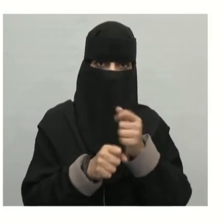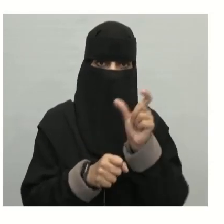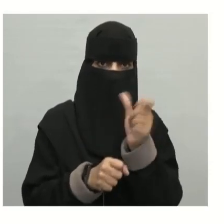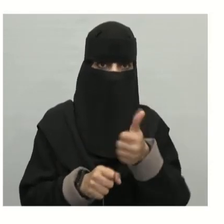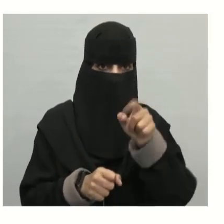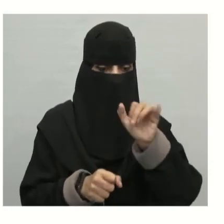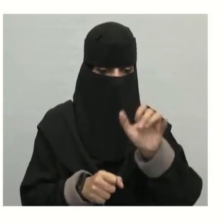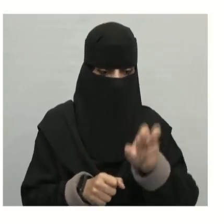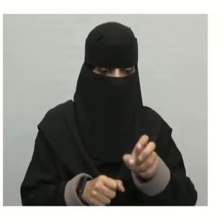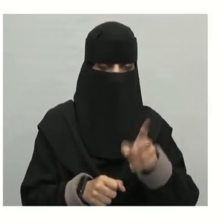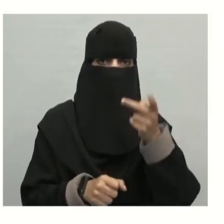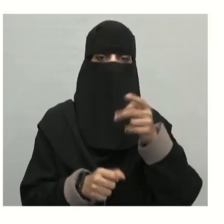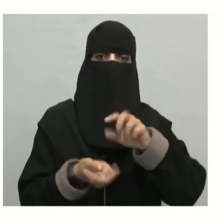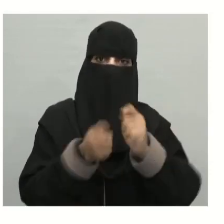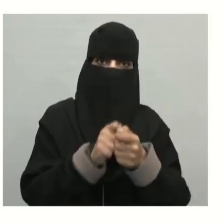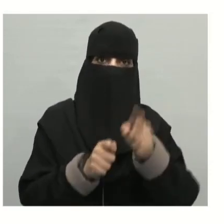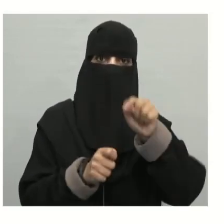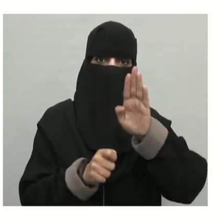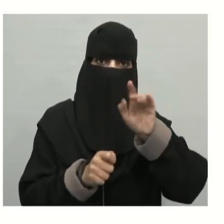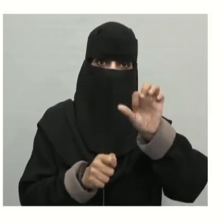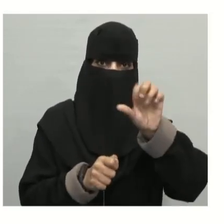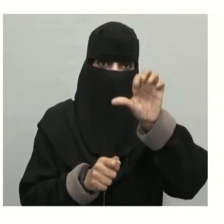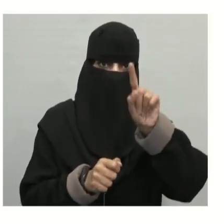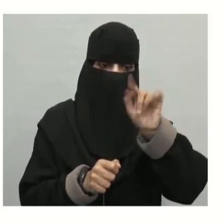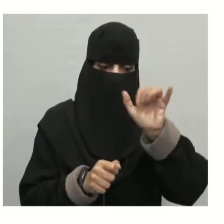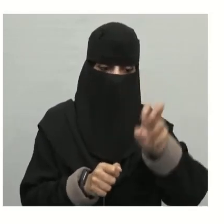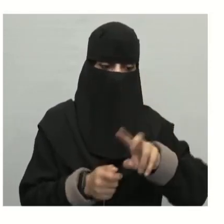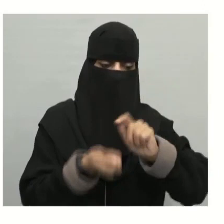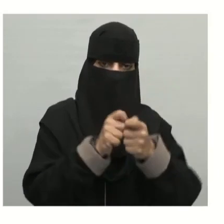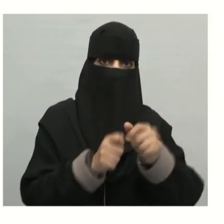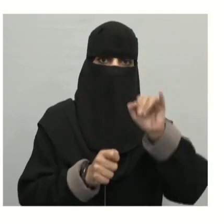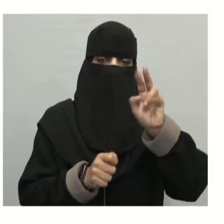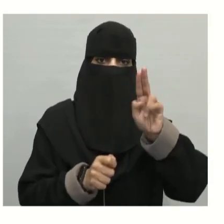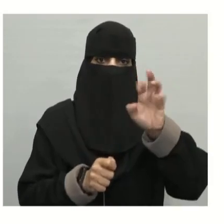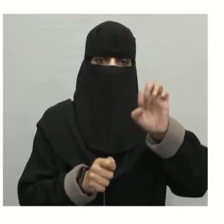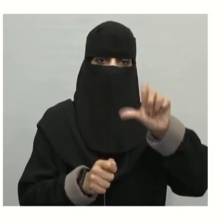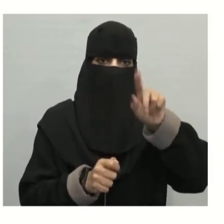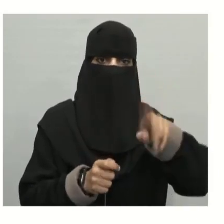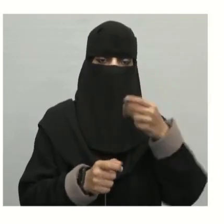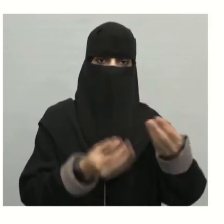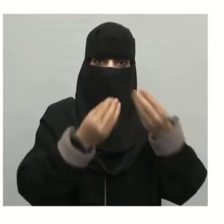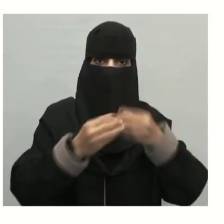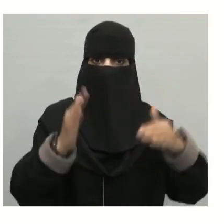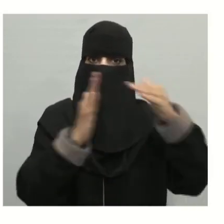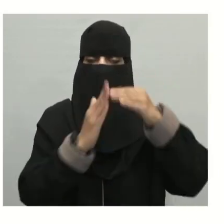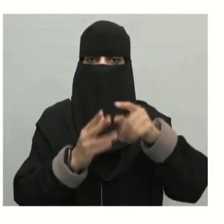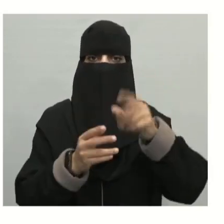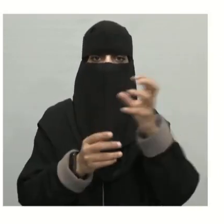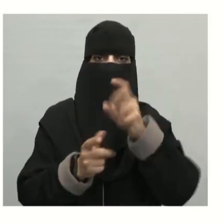الصخور الناريه والصخور الرسوبيه والصخور المتحوله وتعطيني صخورا متحوله جديده